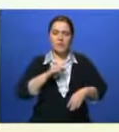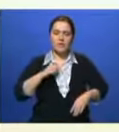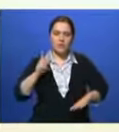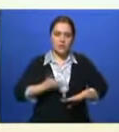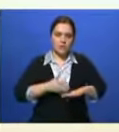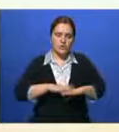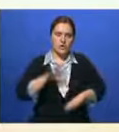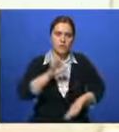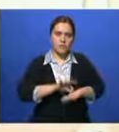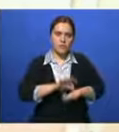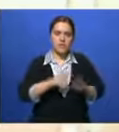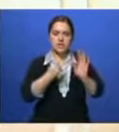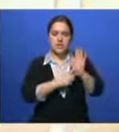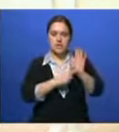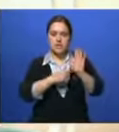тяжелые пациенты с